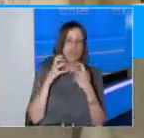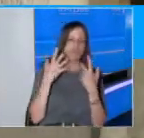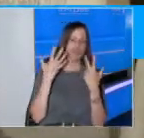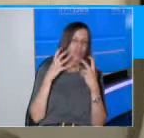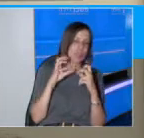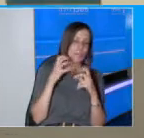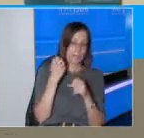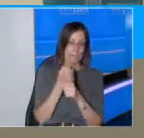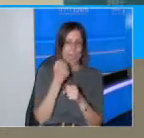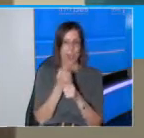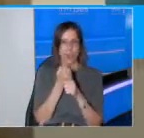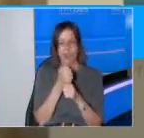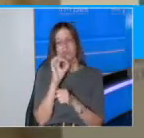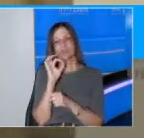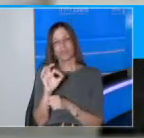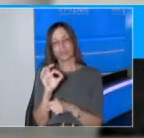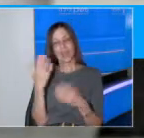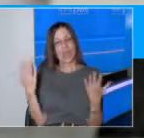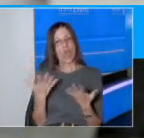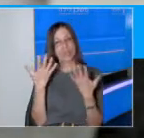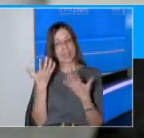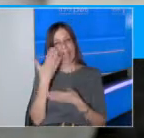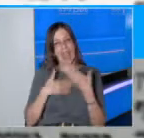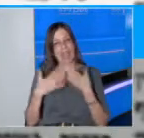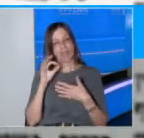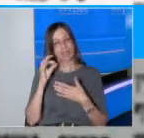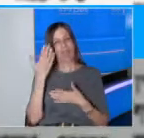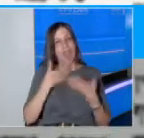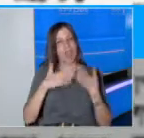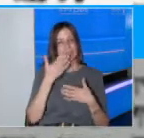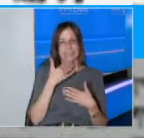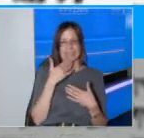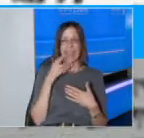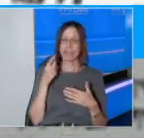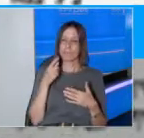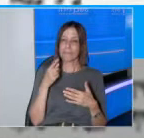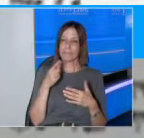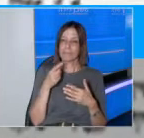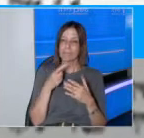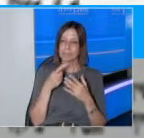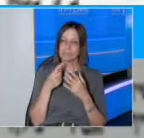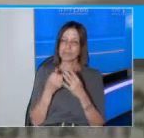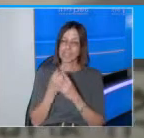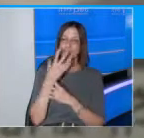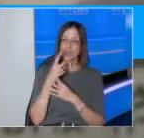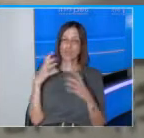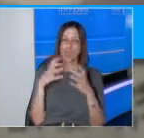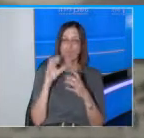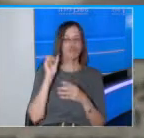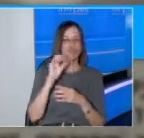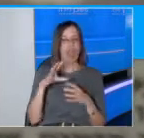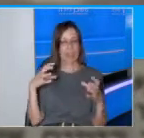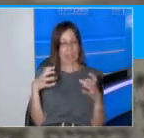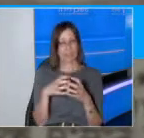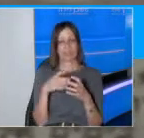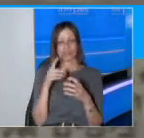פעלו כדי לעודד עלייה, כדי לעלות לישראל. הם יצרו את תנועת שלח את עמי, שבסופו של דבר